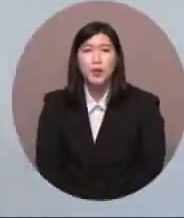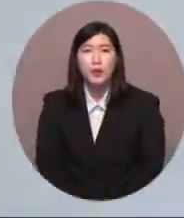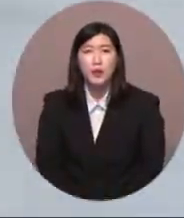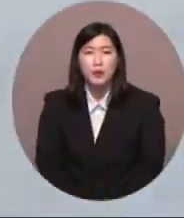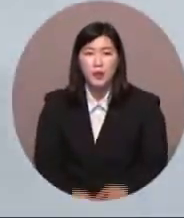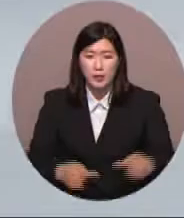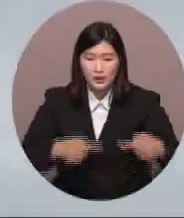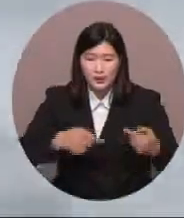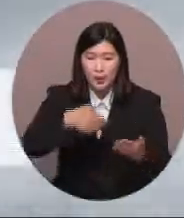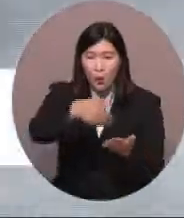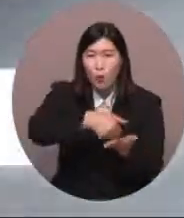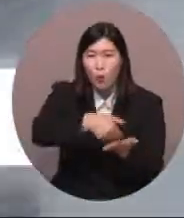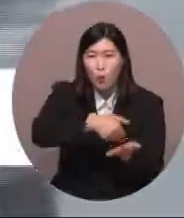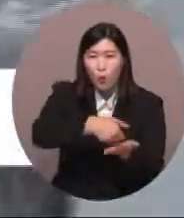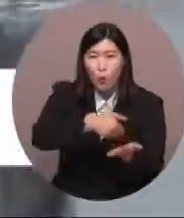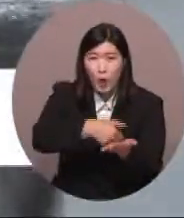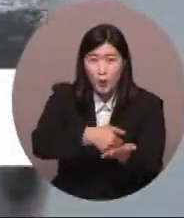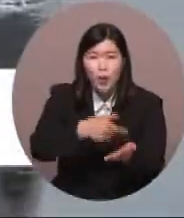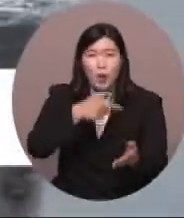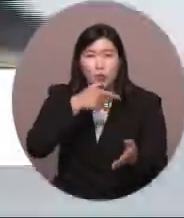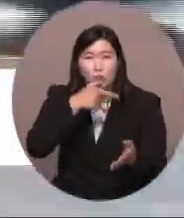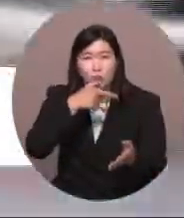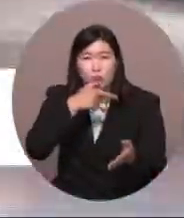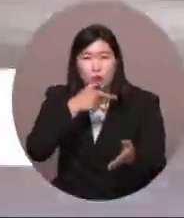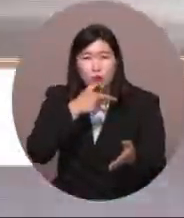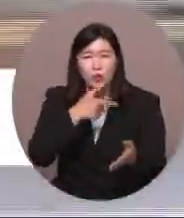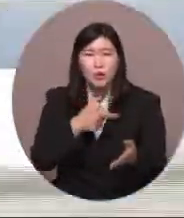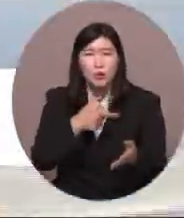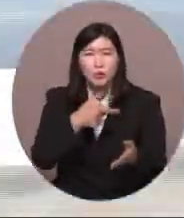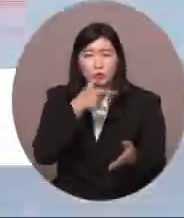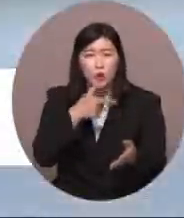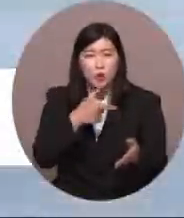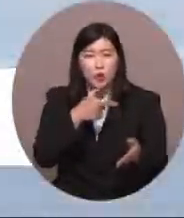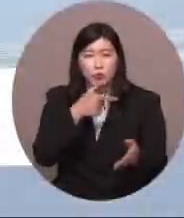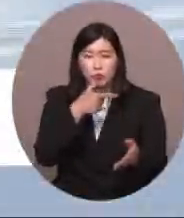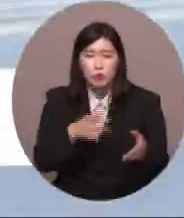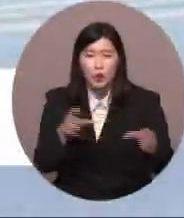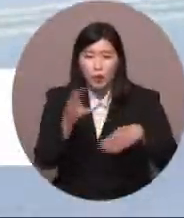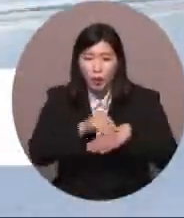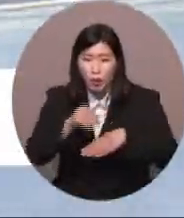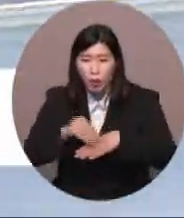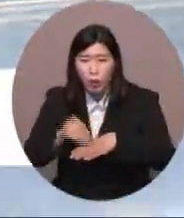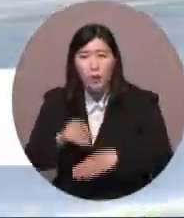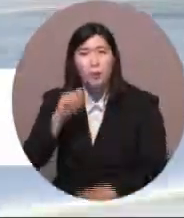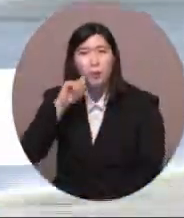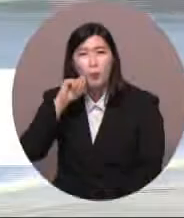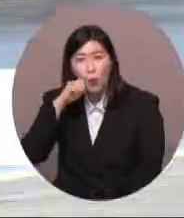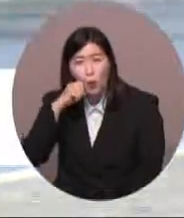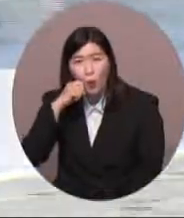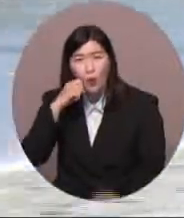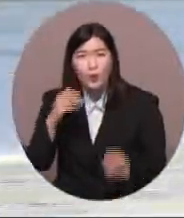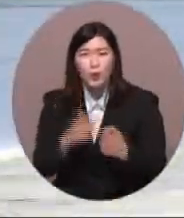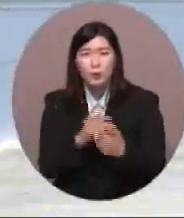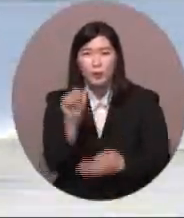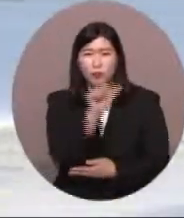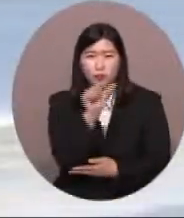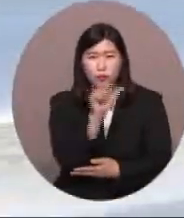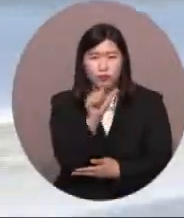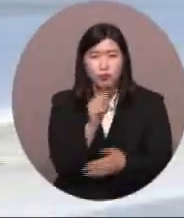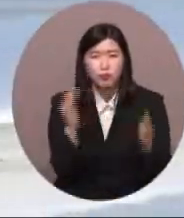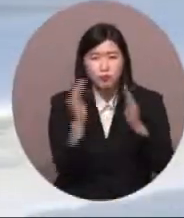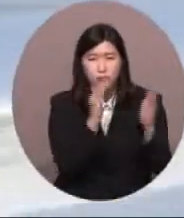타이어는 홈이 닳아 배수 능력이 떨어져 마치 물에 뜬 것처럼 타이어와 도로 사이에 수막이 생기기